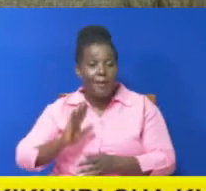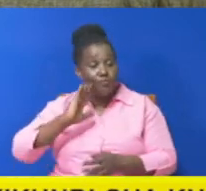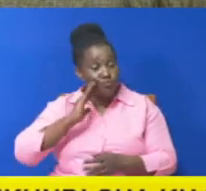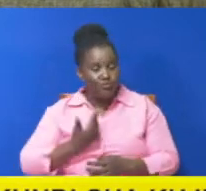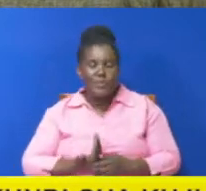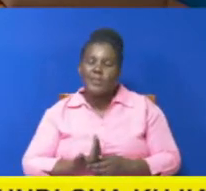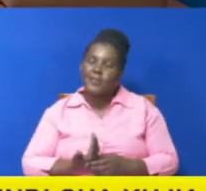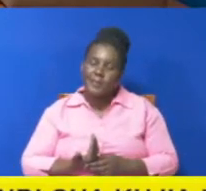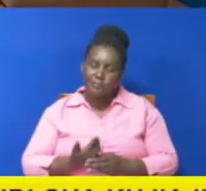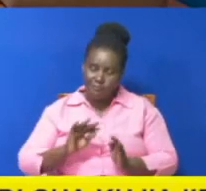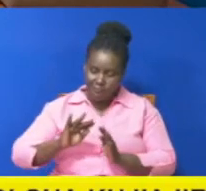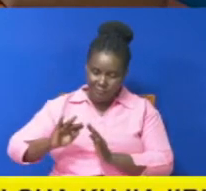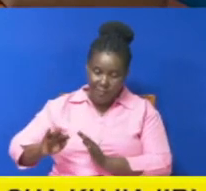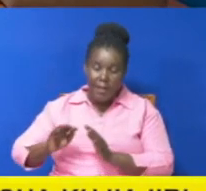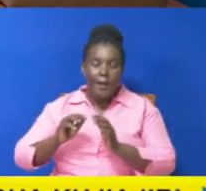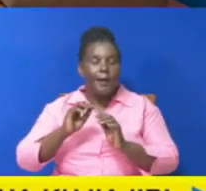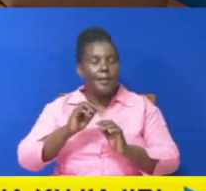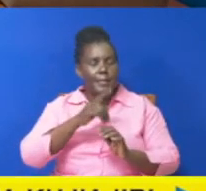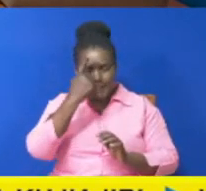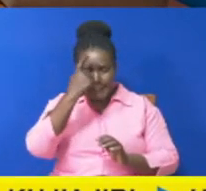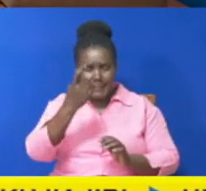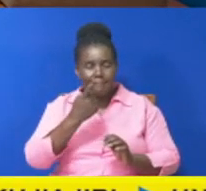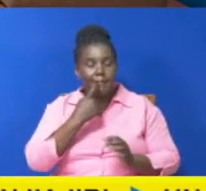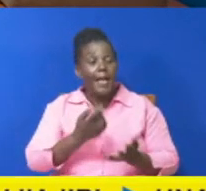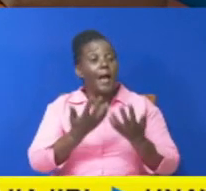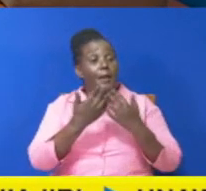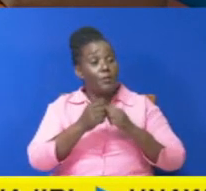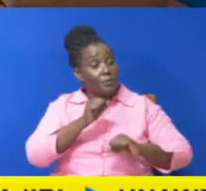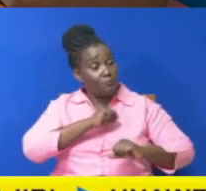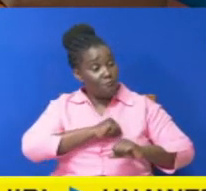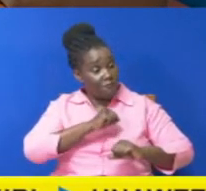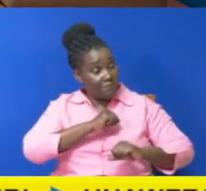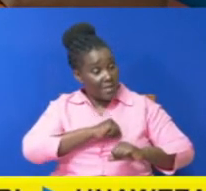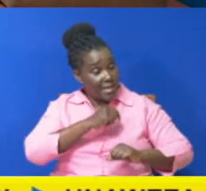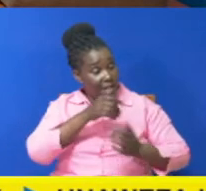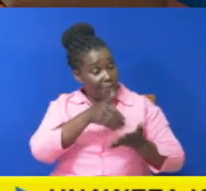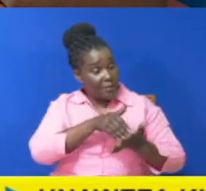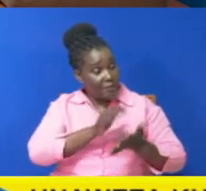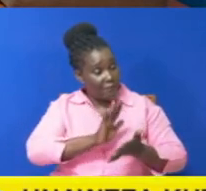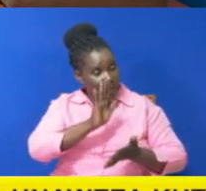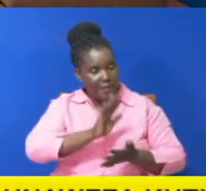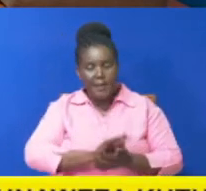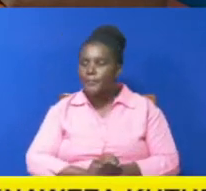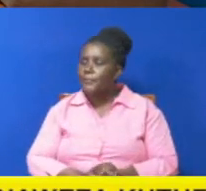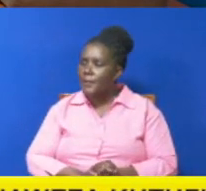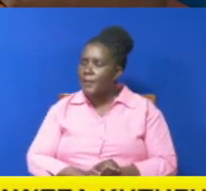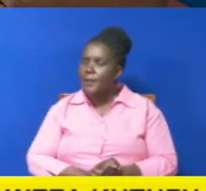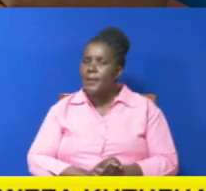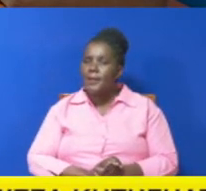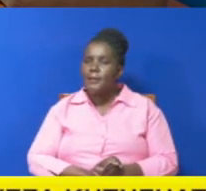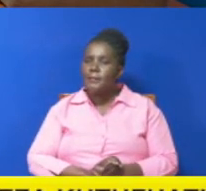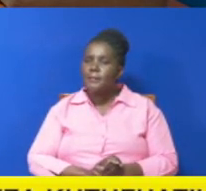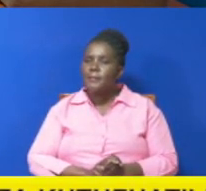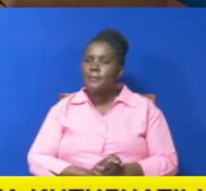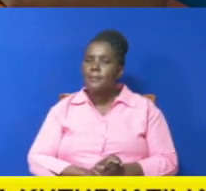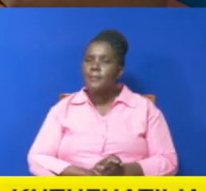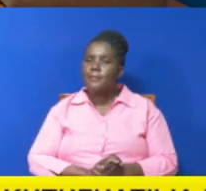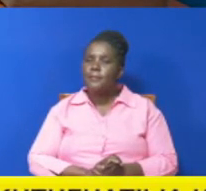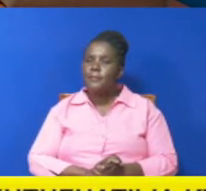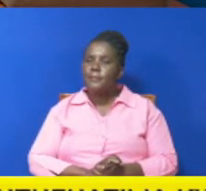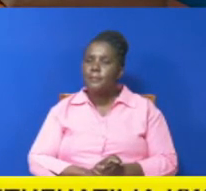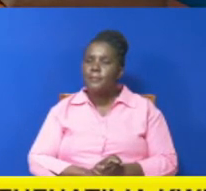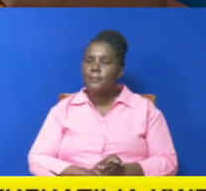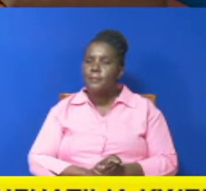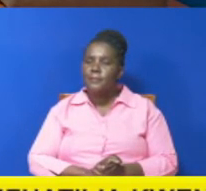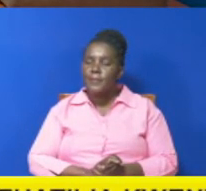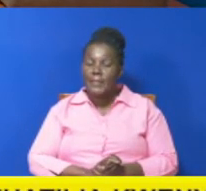naye pia anampenda. Huyo muoaji au muolewaji naye pengine anampenda. Ni kweli. Mambo yanakuja kubadilika ndani. Sasa ukitaka kujua kwamba